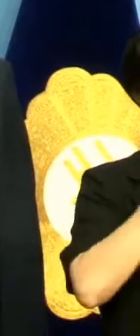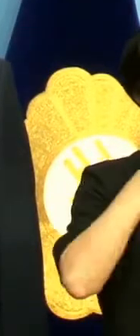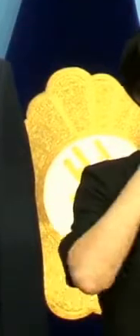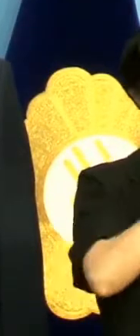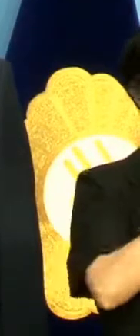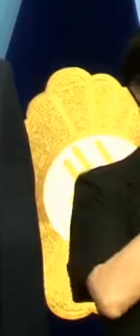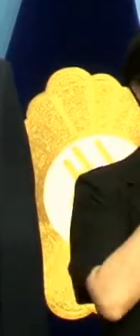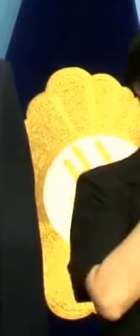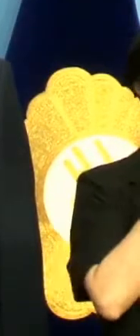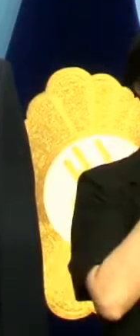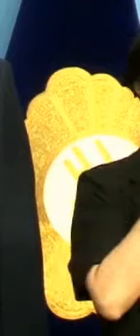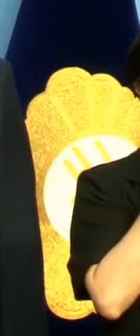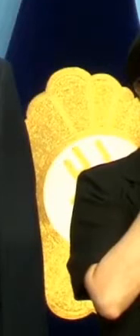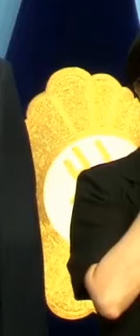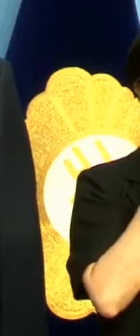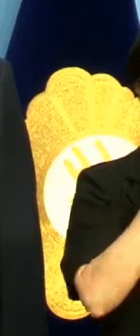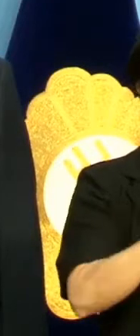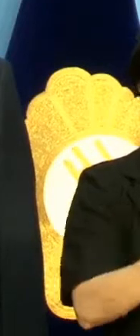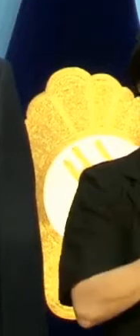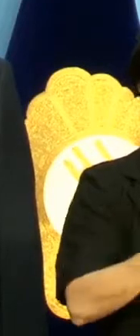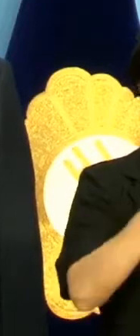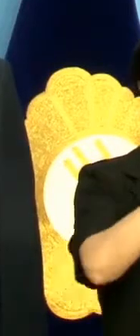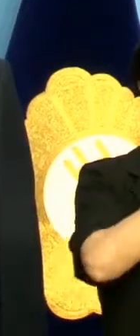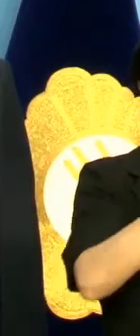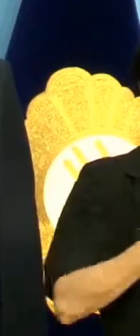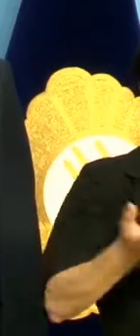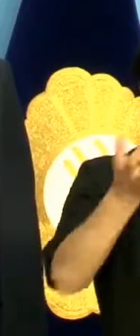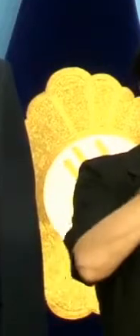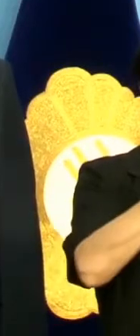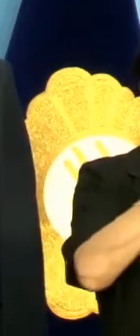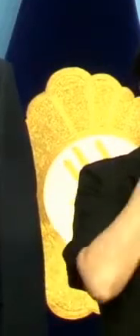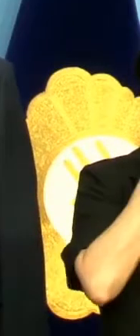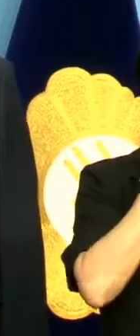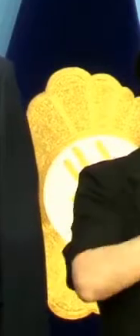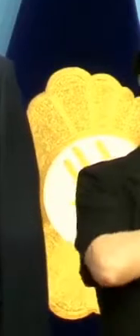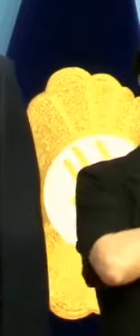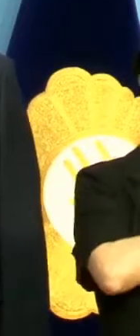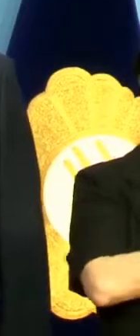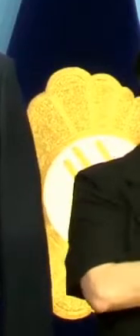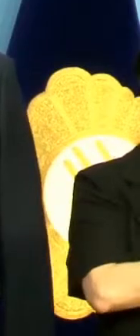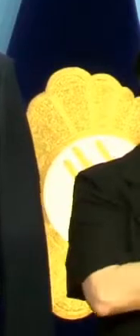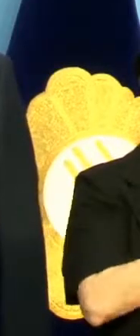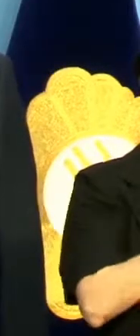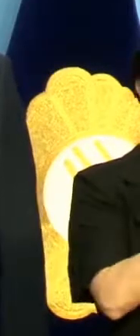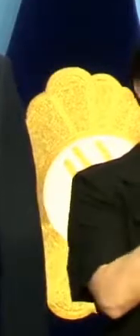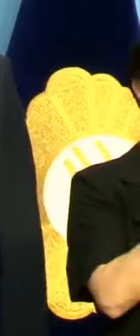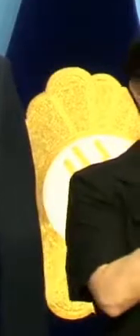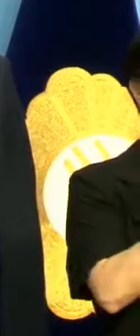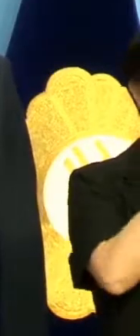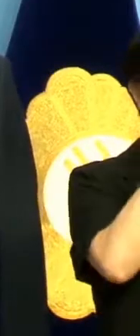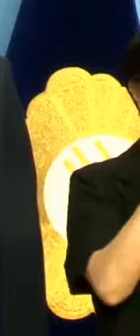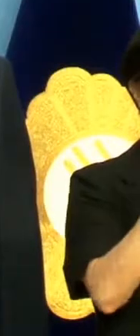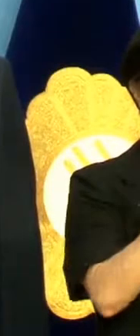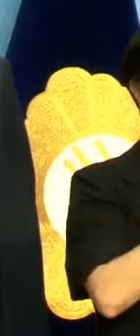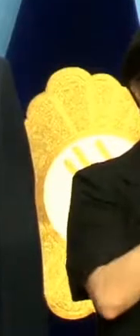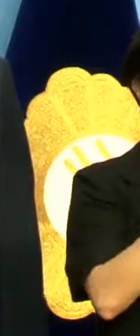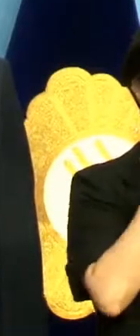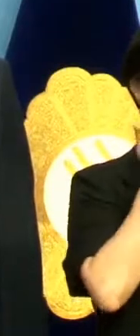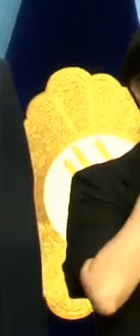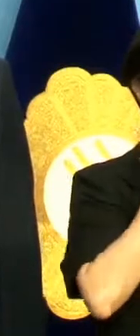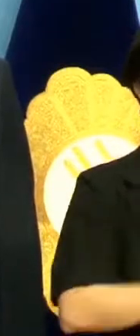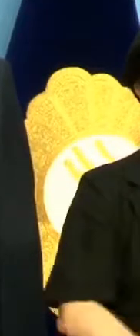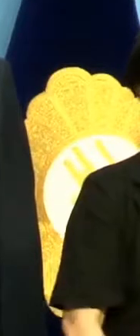않은 채 고위 공직을 전 전할 수 있는 것은 권력을 강력한 뒷받침이 아니고서는 설명하기